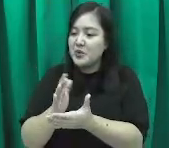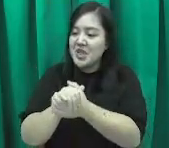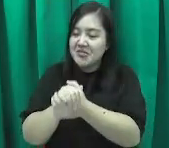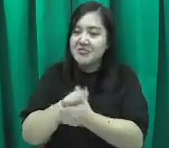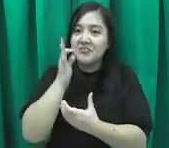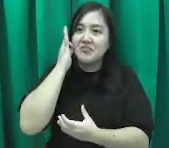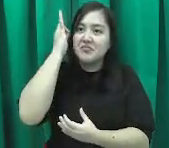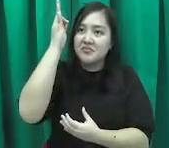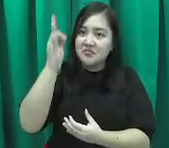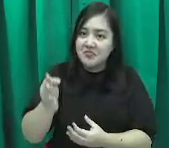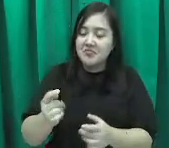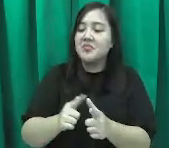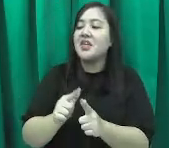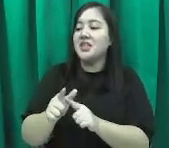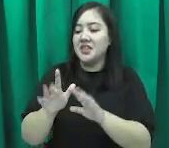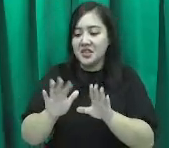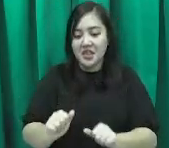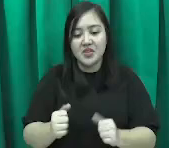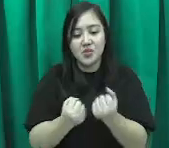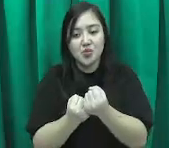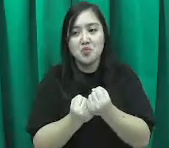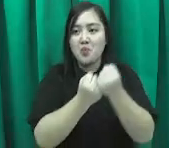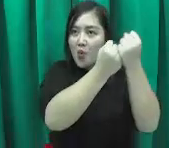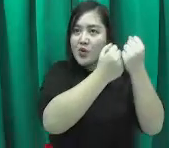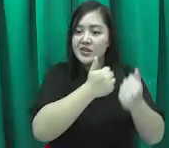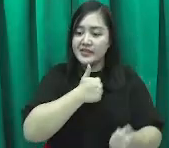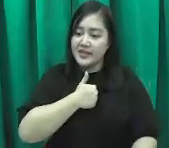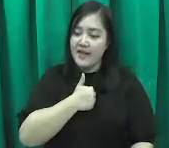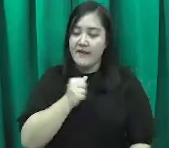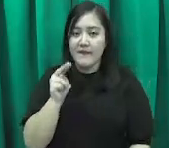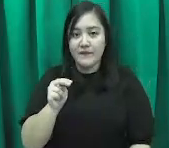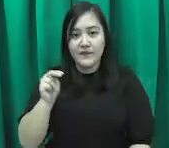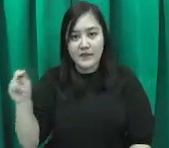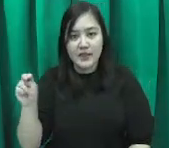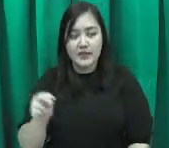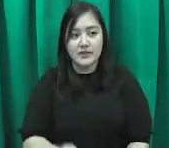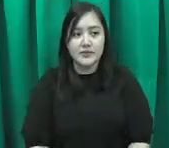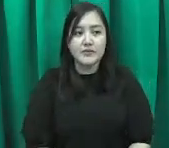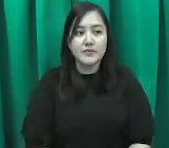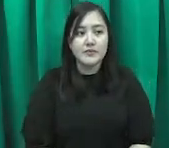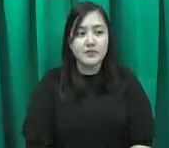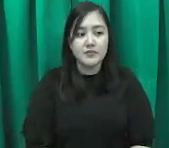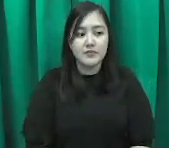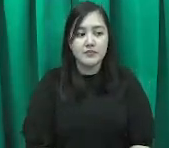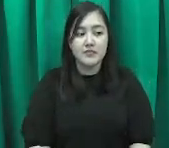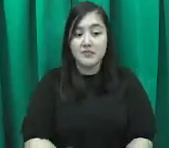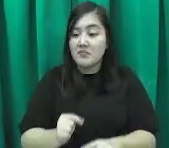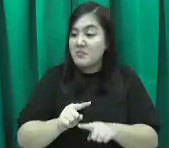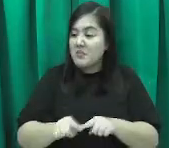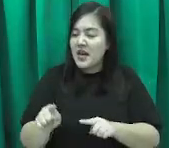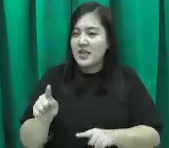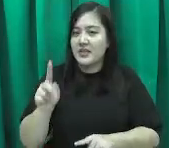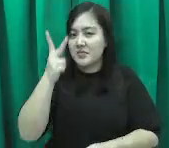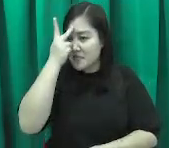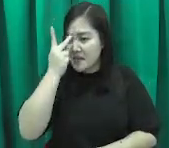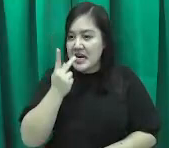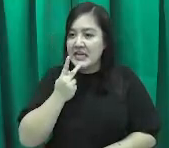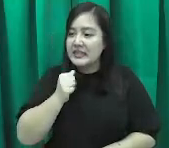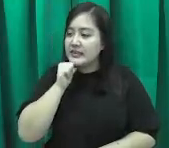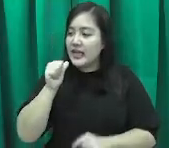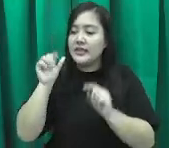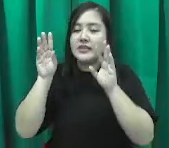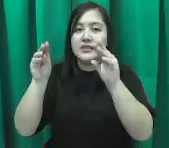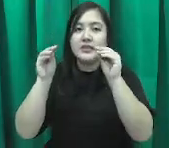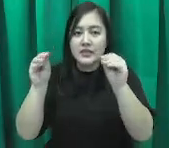mga pero hindi niya na ituro paano maging maayos ang relationship. Paano sila mag-stick? Paano ka